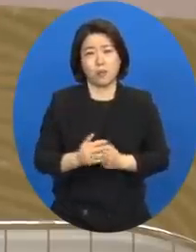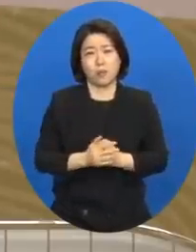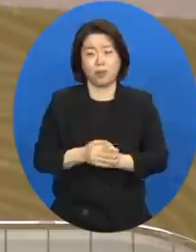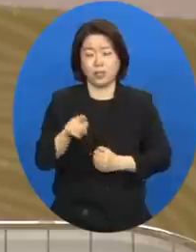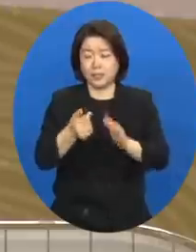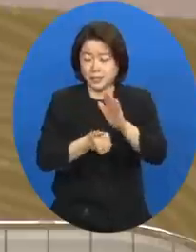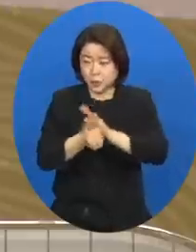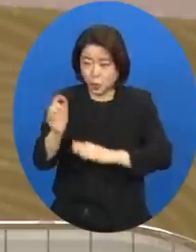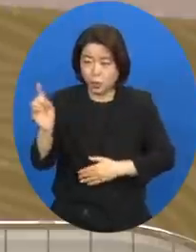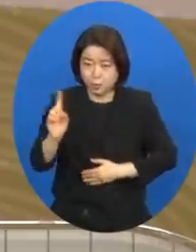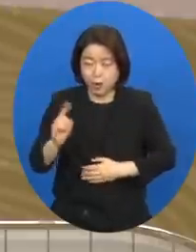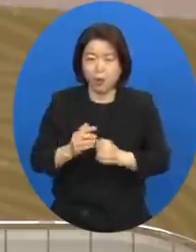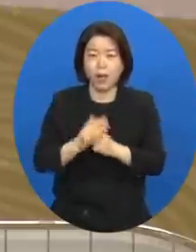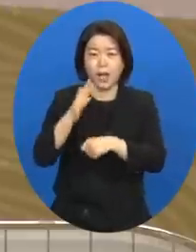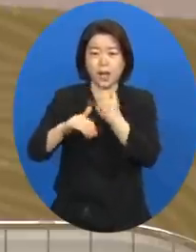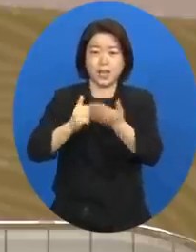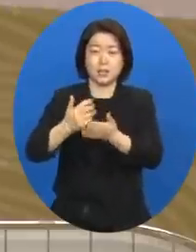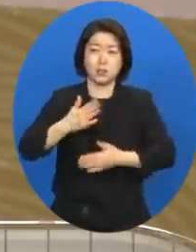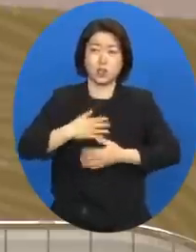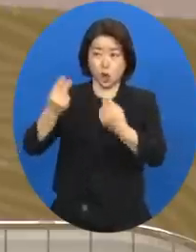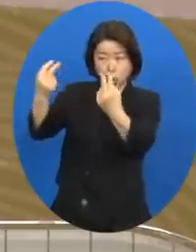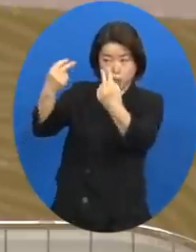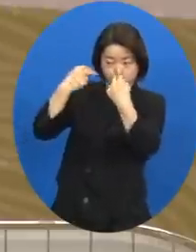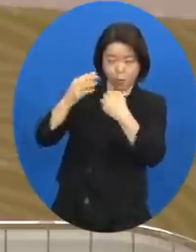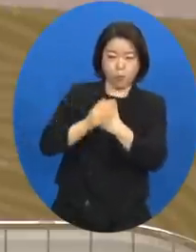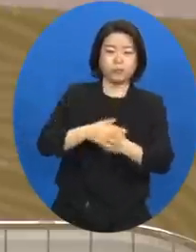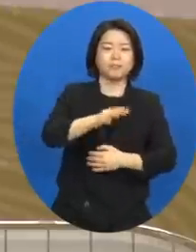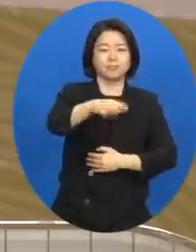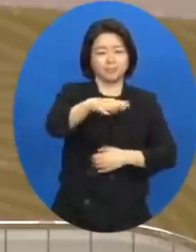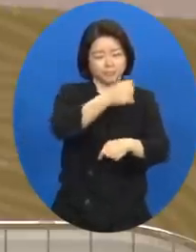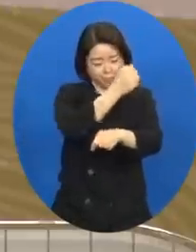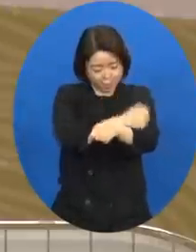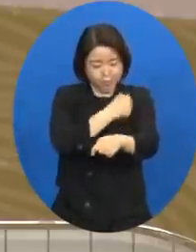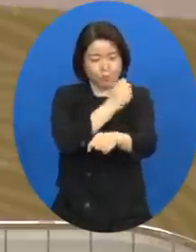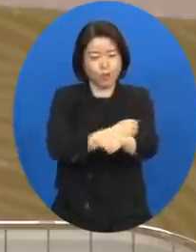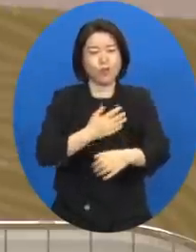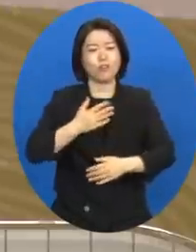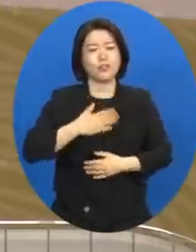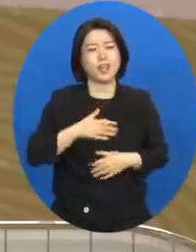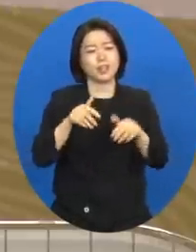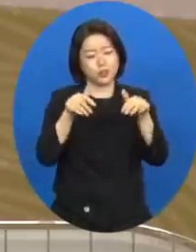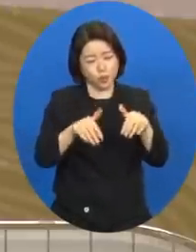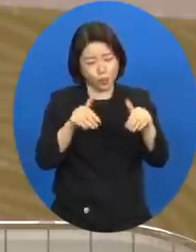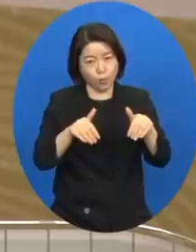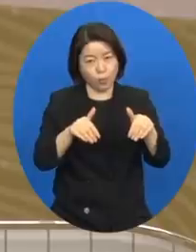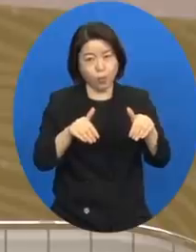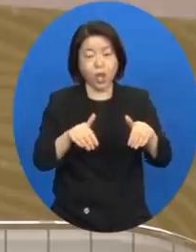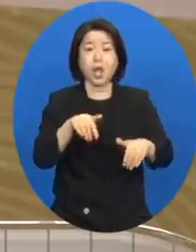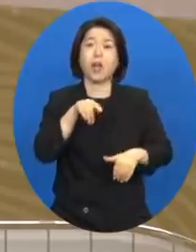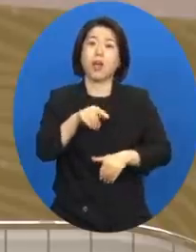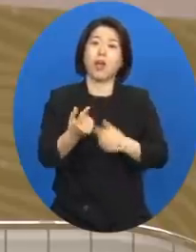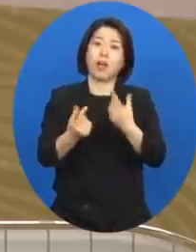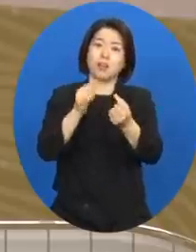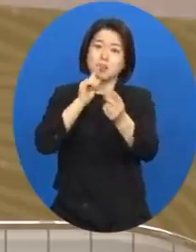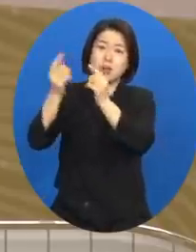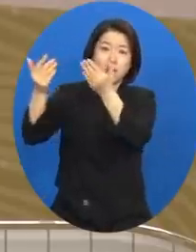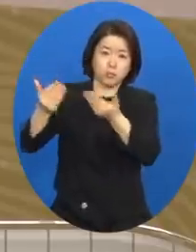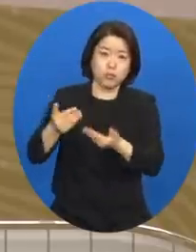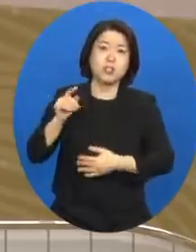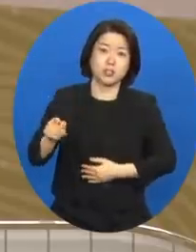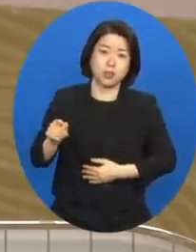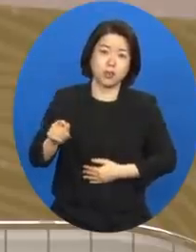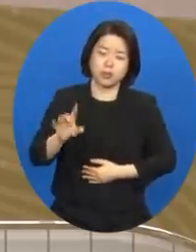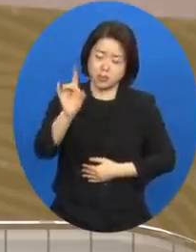소원은 하나님께서 저를 보시고 수고했다 내 종아 이렇게 말씀해 주신 거.